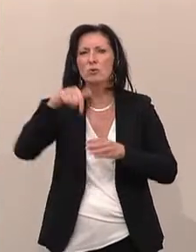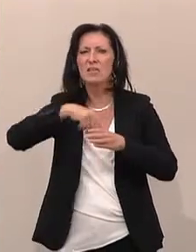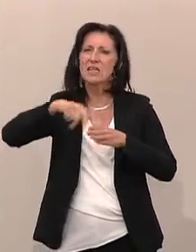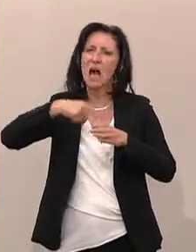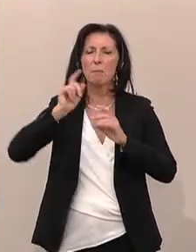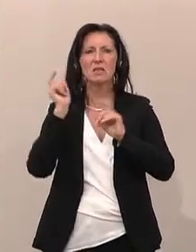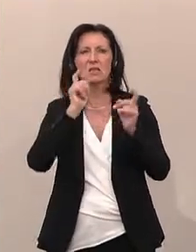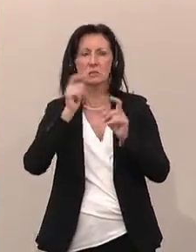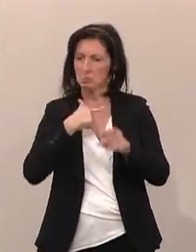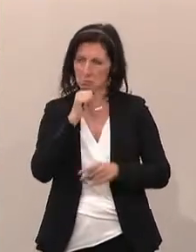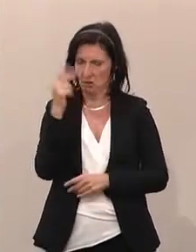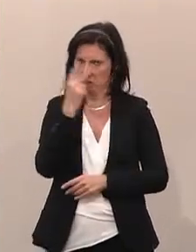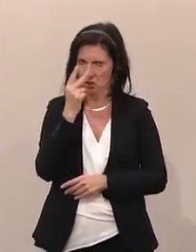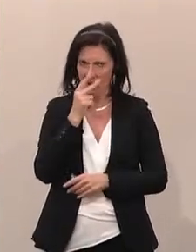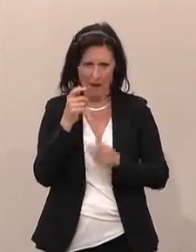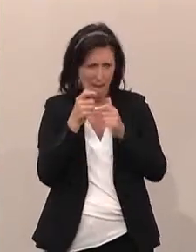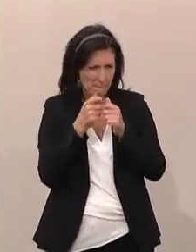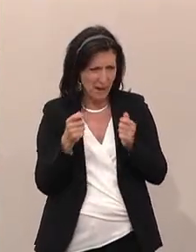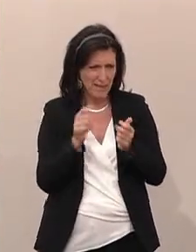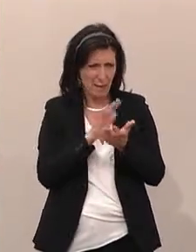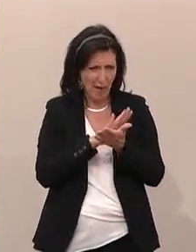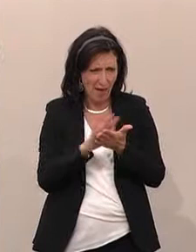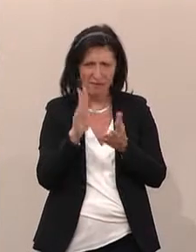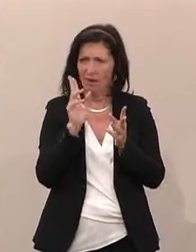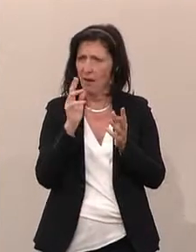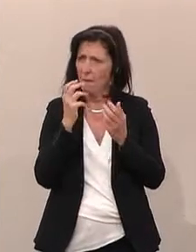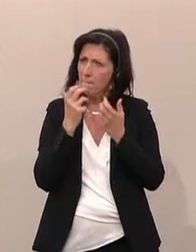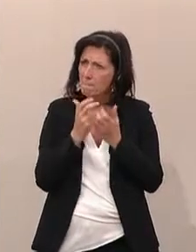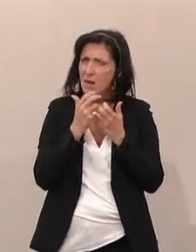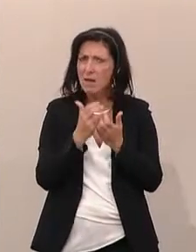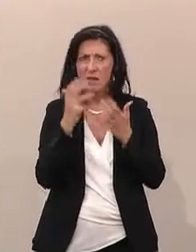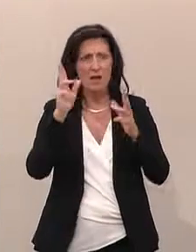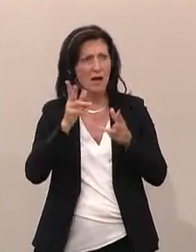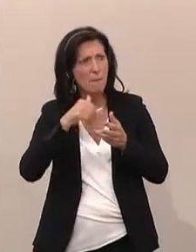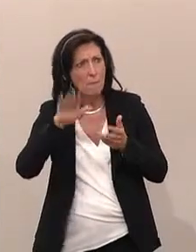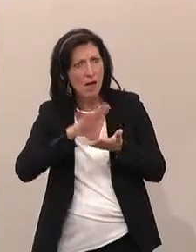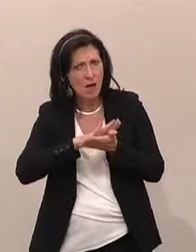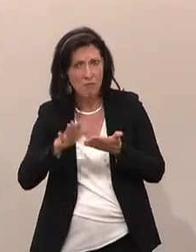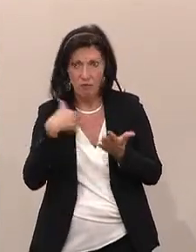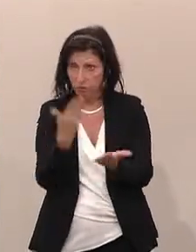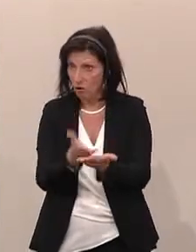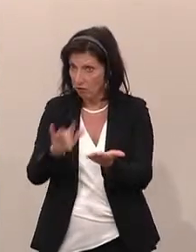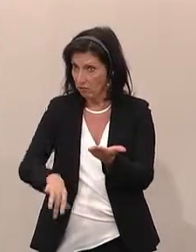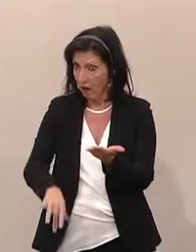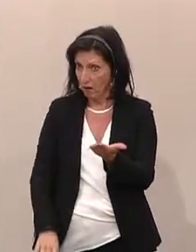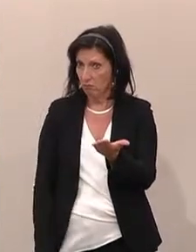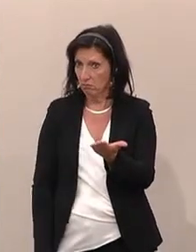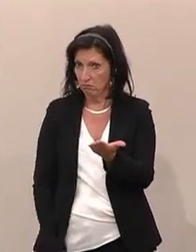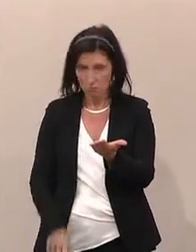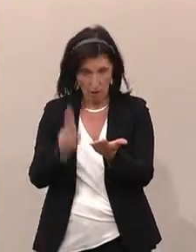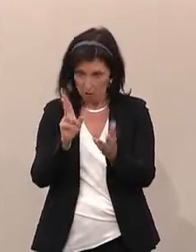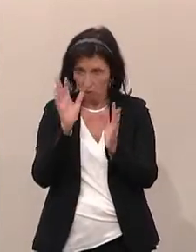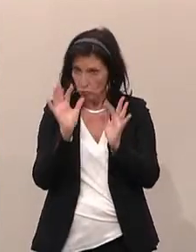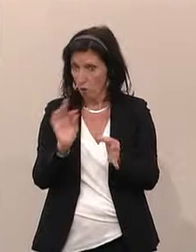dass man mit einer ganz einfachen Maßnahme das Berichtswesen vereinfachen könnte. Der Vorschlag liegt auf dem Tisch, würde sich sofort umsetzen